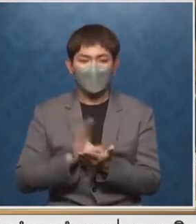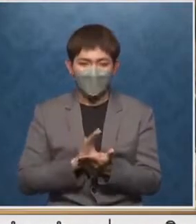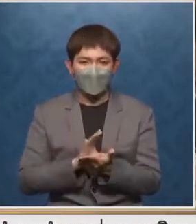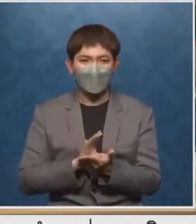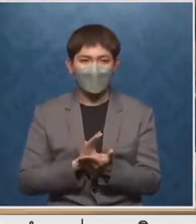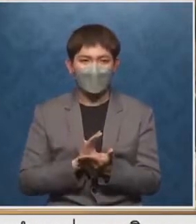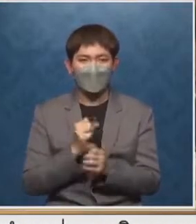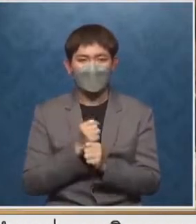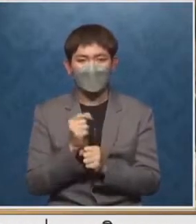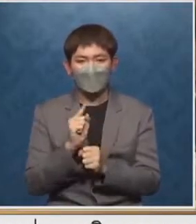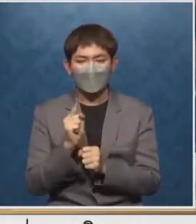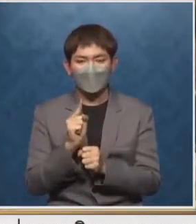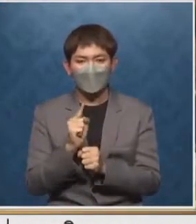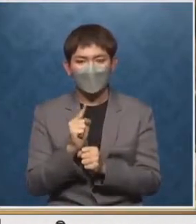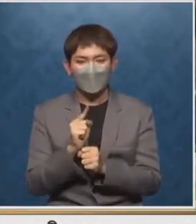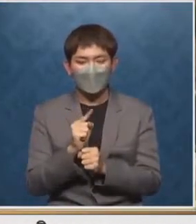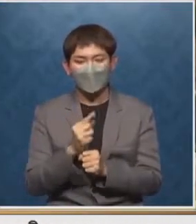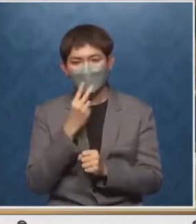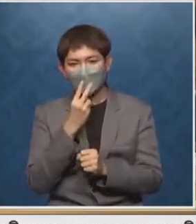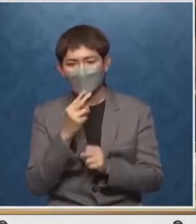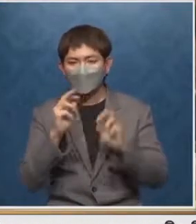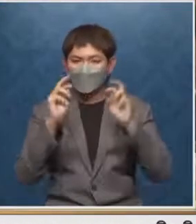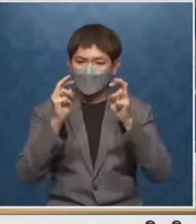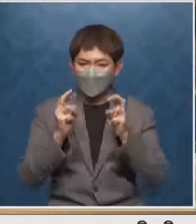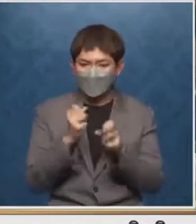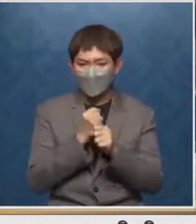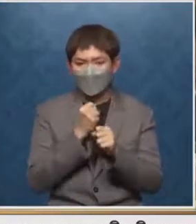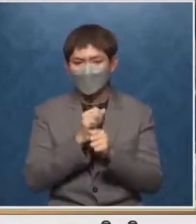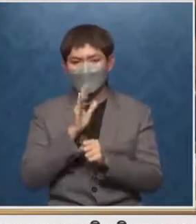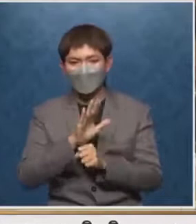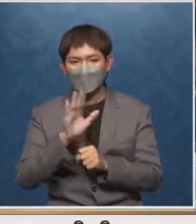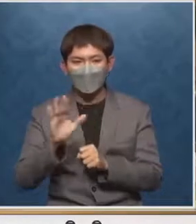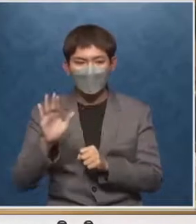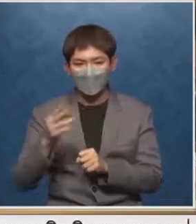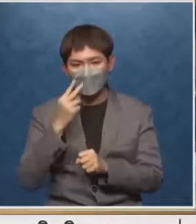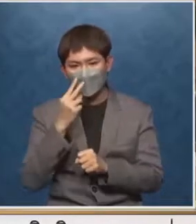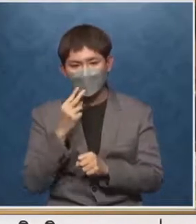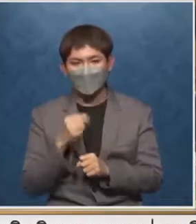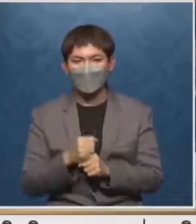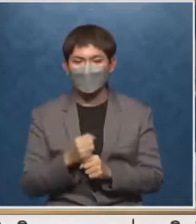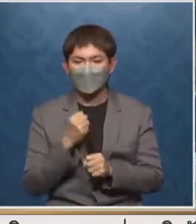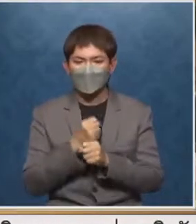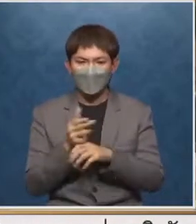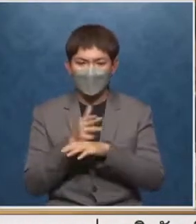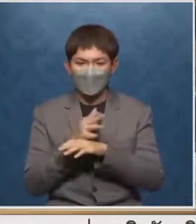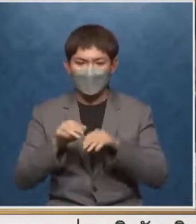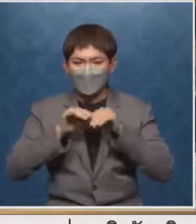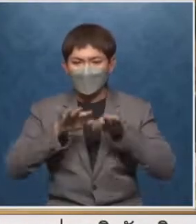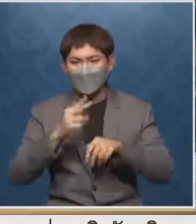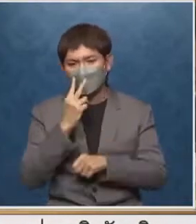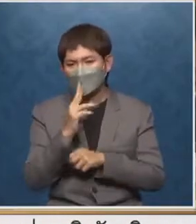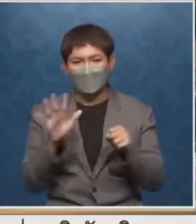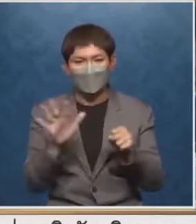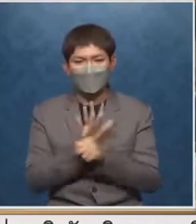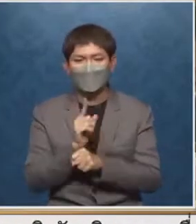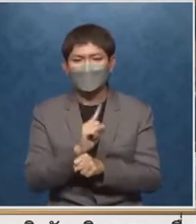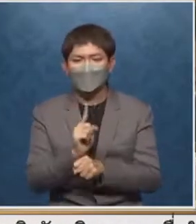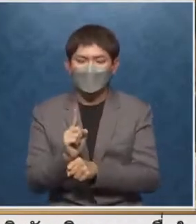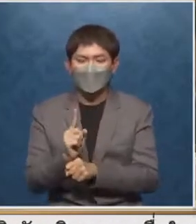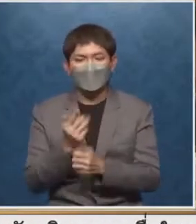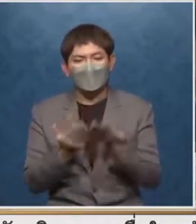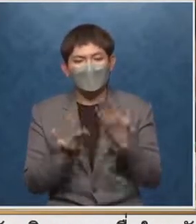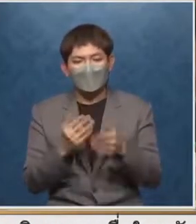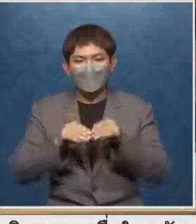จะถอดบทเรียนมาจากหลายหน่วยงานที่เวลาพูดถึงสื่อแล้วมันไม่ครอบคลุมในทุกสื่อทุกแขนงทุกแพลตฟอ